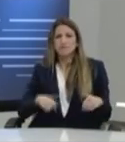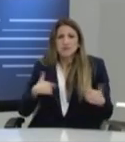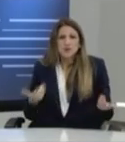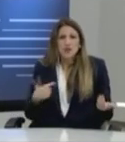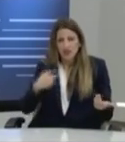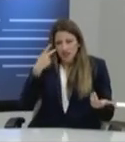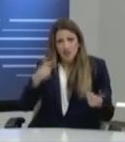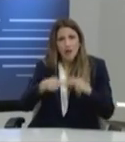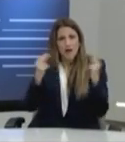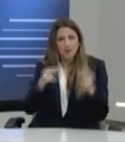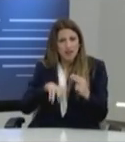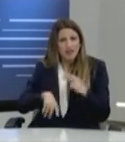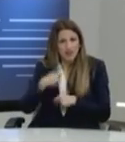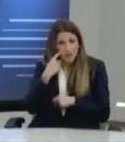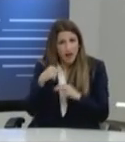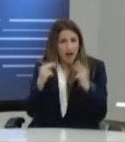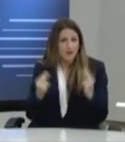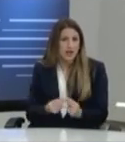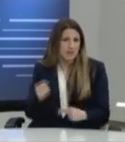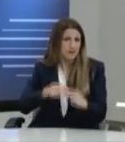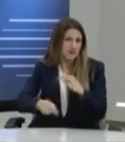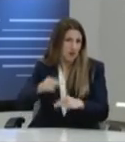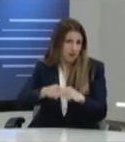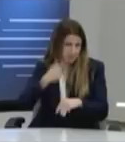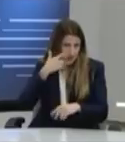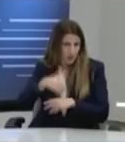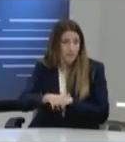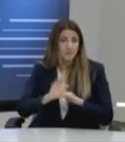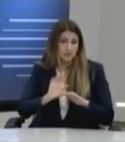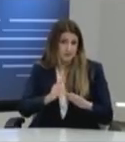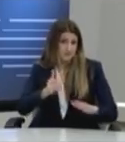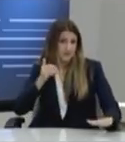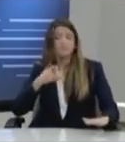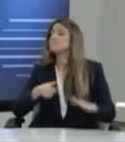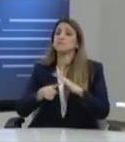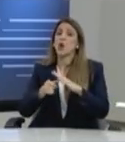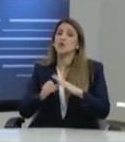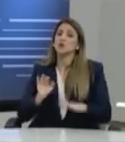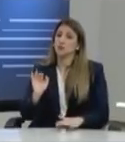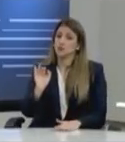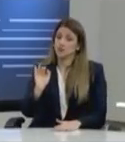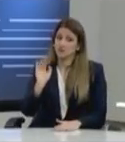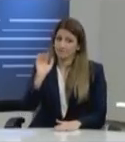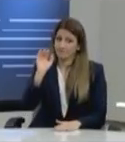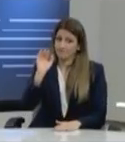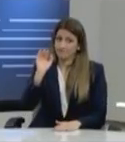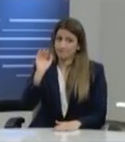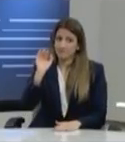είμαστε και θα δούμε τα αποτελέσματα της ψηφοφορίας. Πάντως, κύριε Πρόεδρε, απευθύνομαι σε εσάς